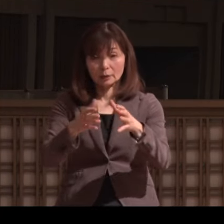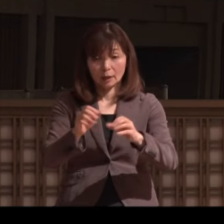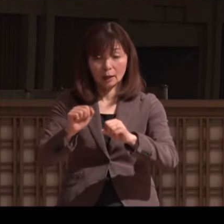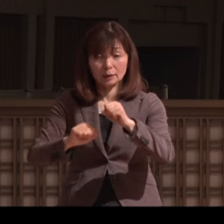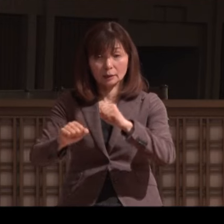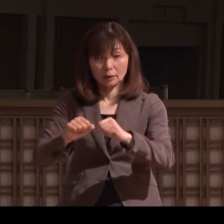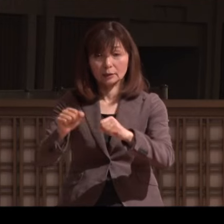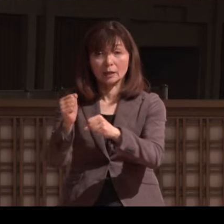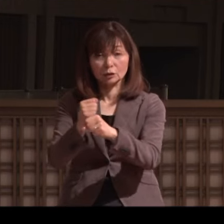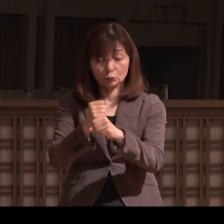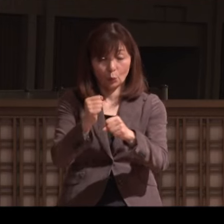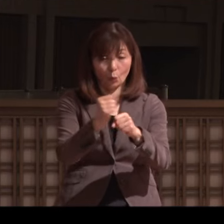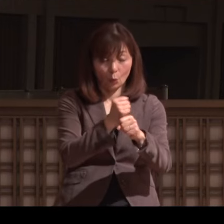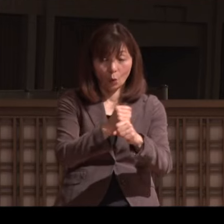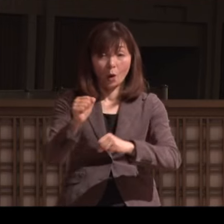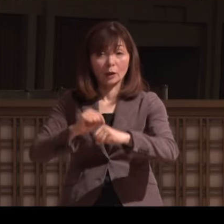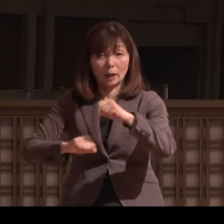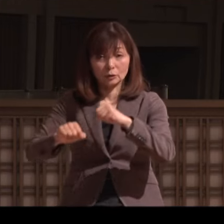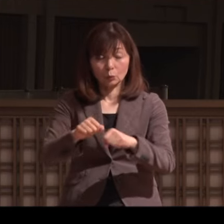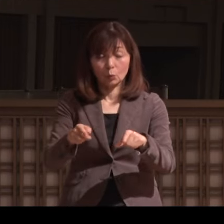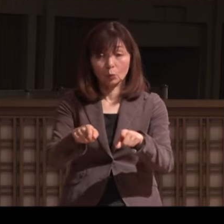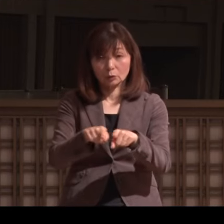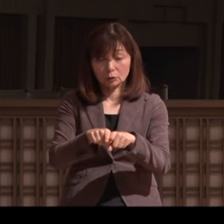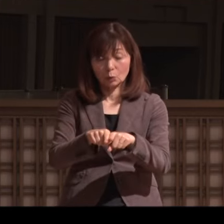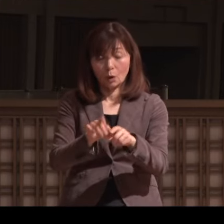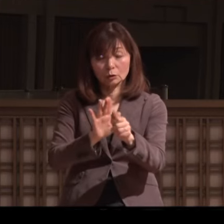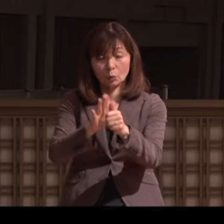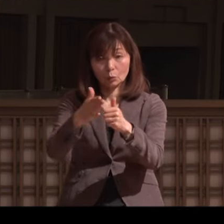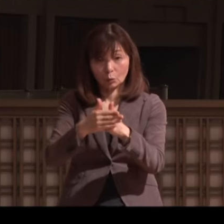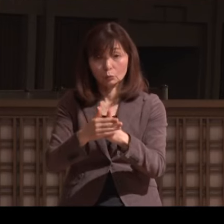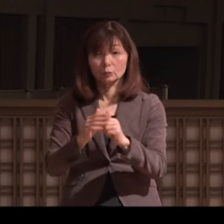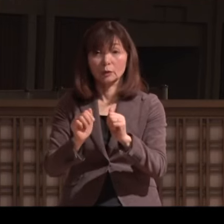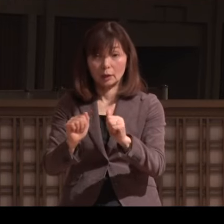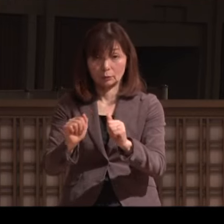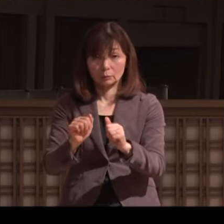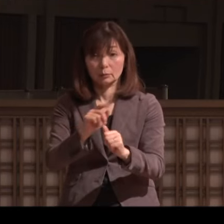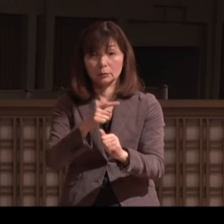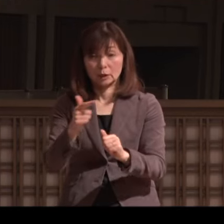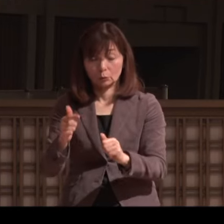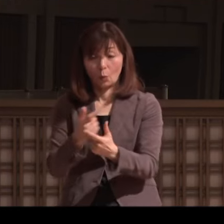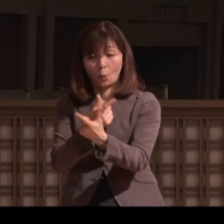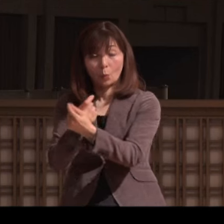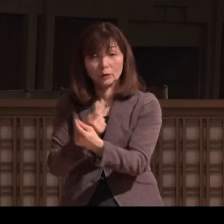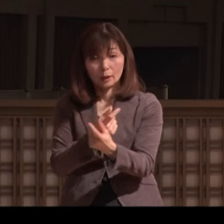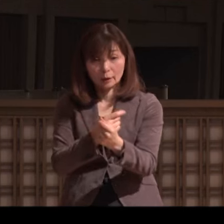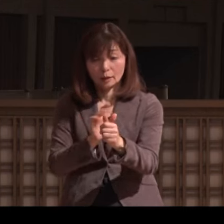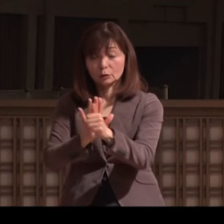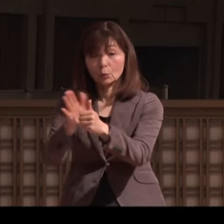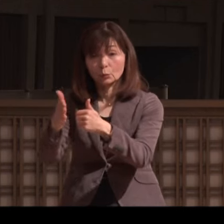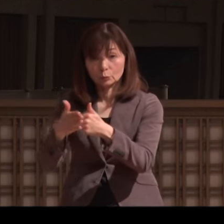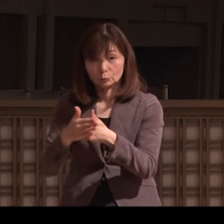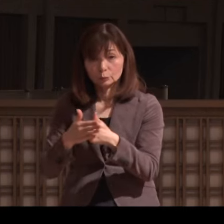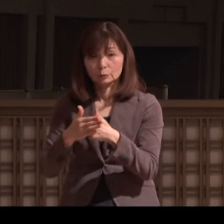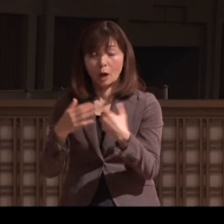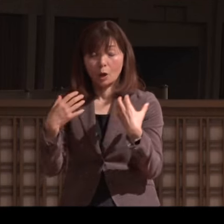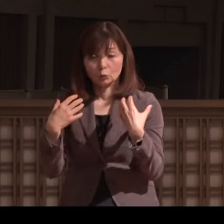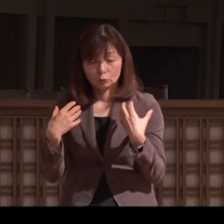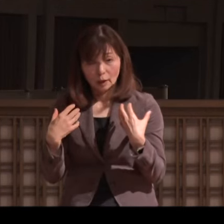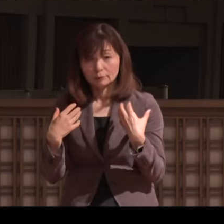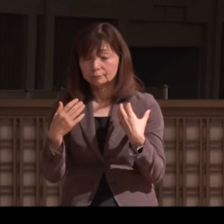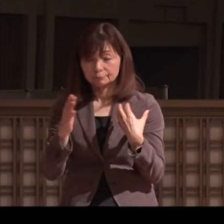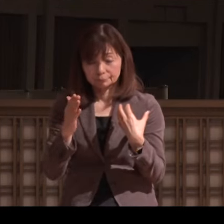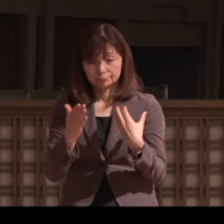や活動と連携し協力して実施するなど互いに協力して負担の語りを調整